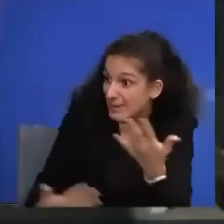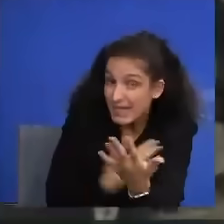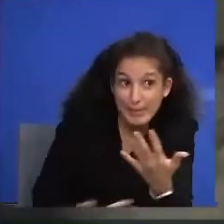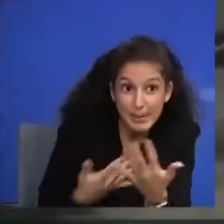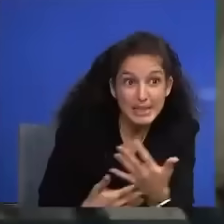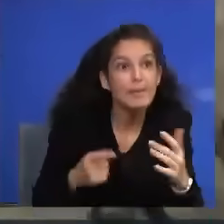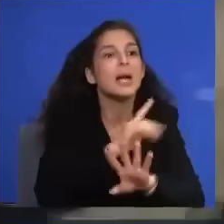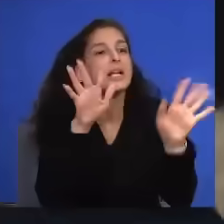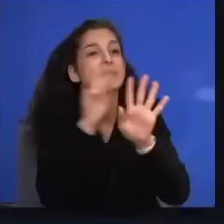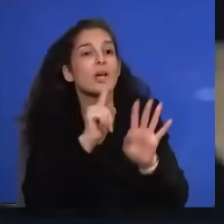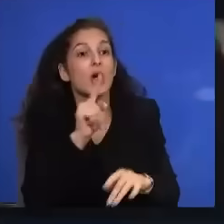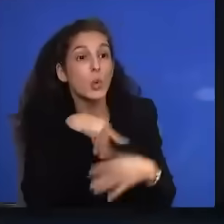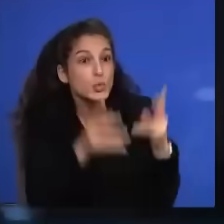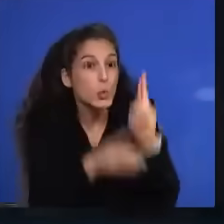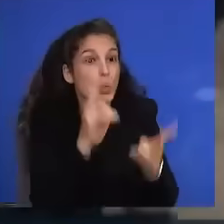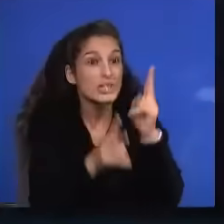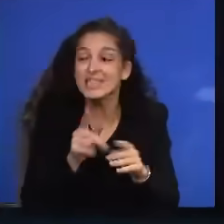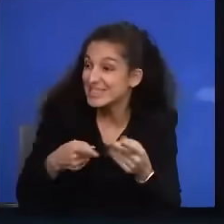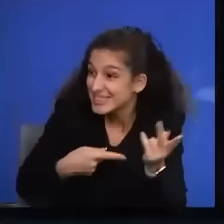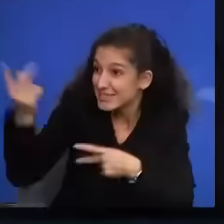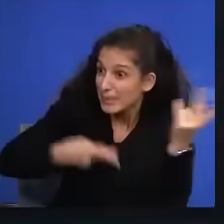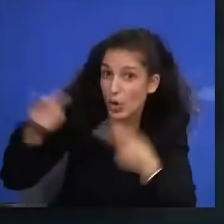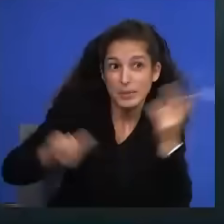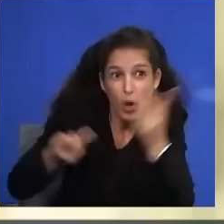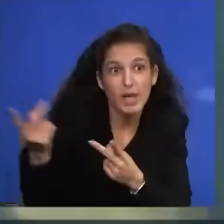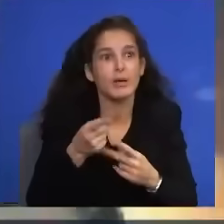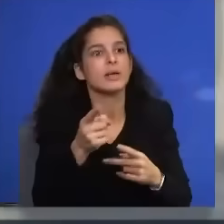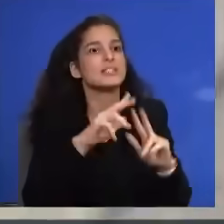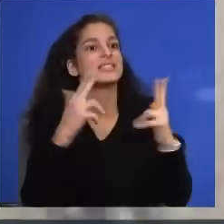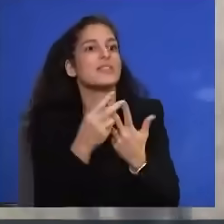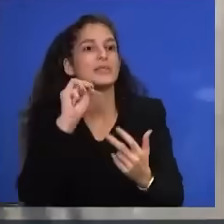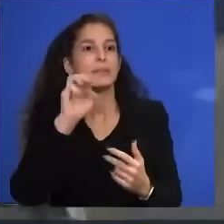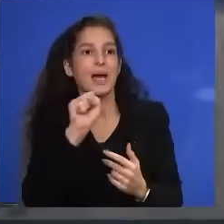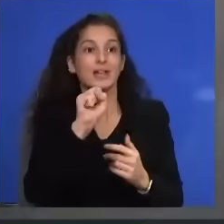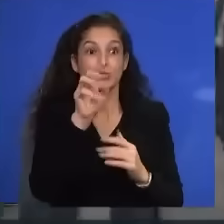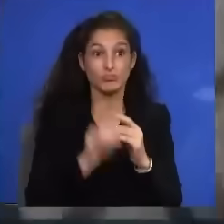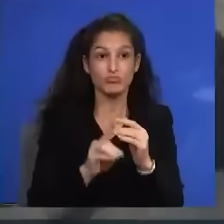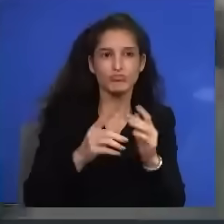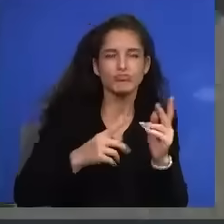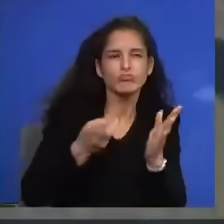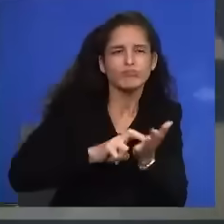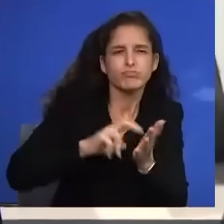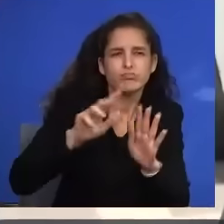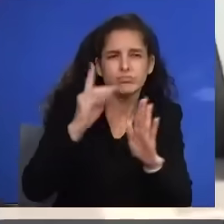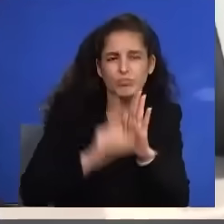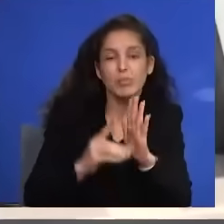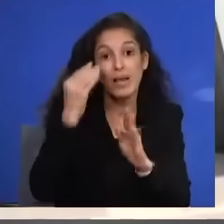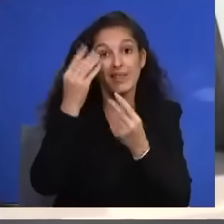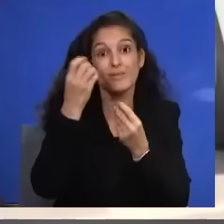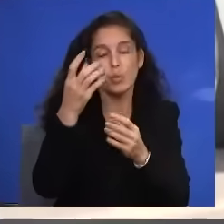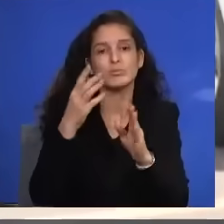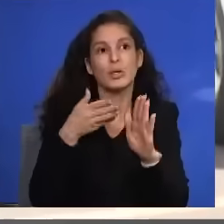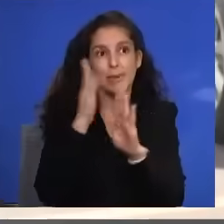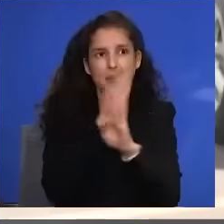תמות. רוצו אליהם! סע לברזילאי, סע לברזילאי. צוות צמ"ג של מג"ב דרום הוקפץ לכניסה לעיר בעקבות הדיווחים על חדירת מחבלים. אני מקבלת הודעה בוואטסאפ,